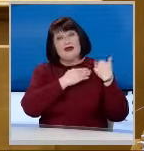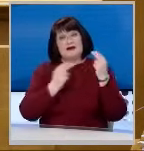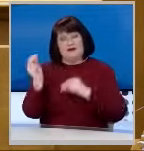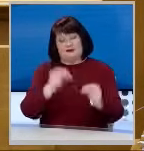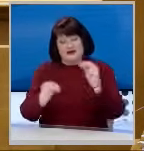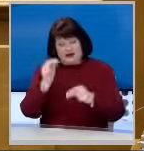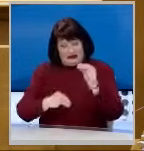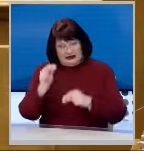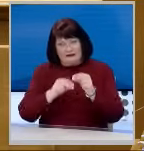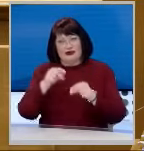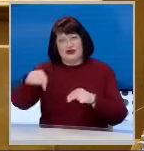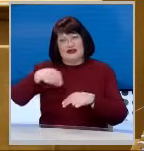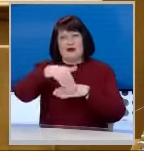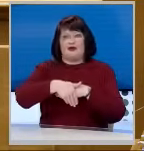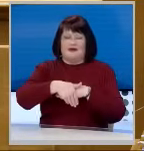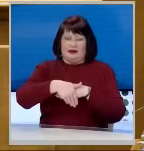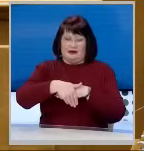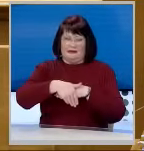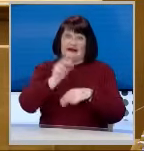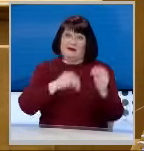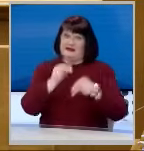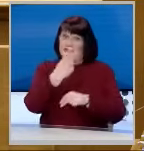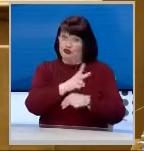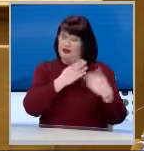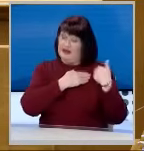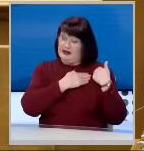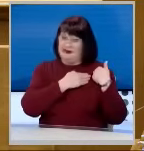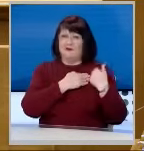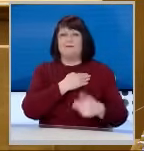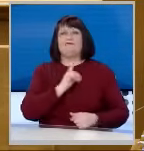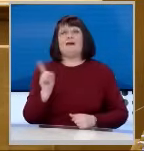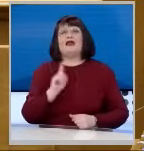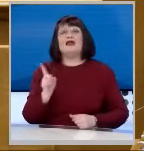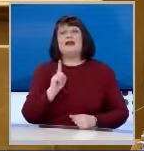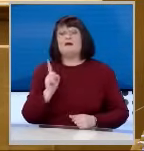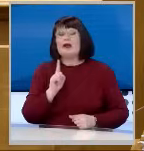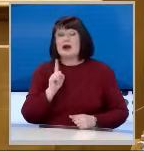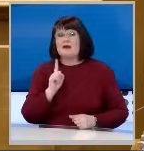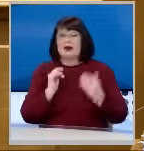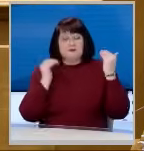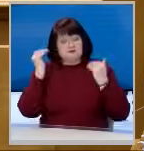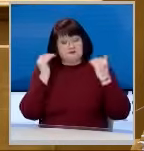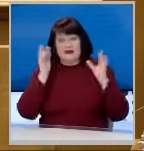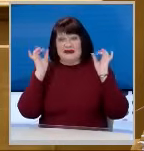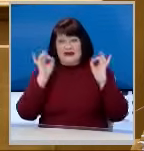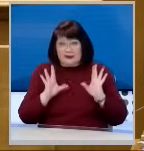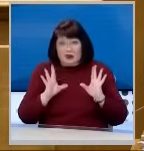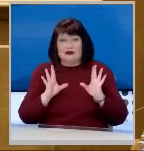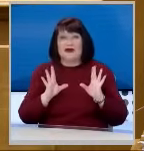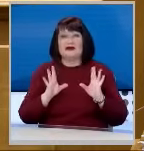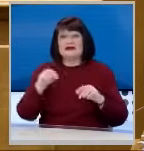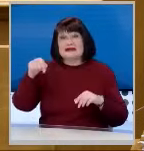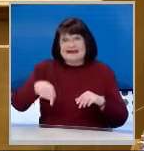σας απόψε το βράδυ δεν πρέπει να υπάρχει καμία αμφιβολία ότι η